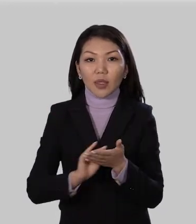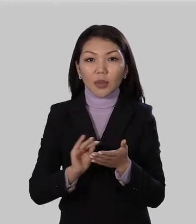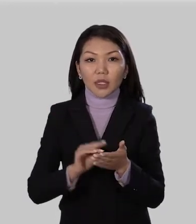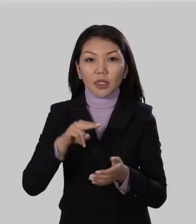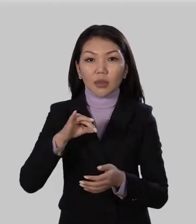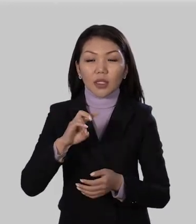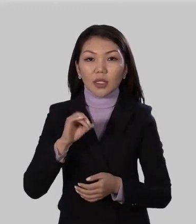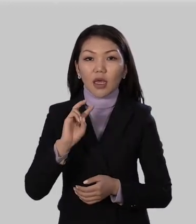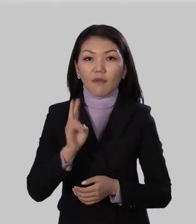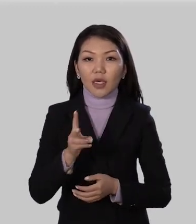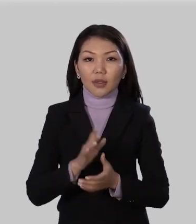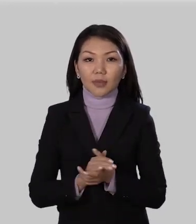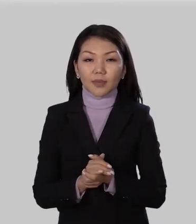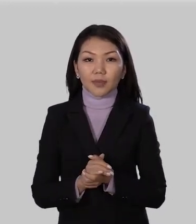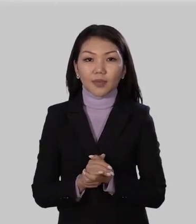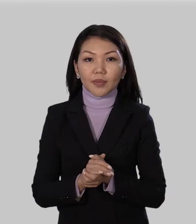Правописание приставок.